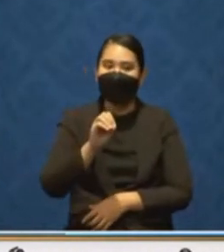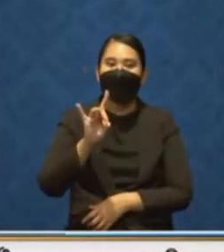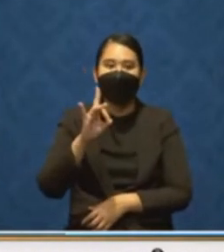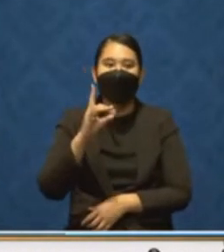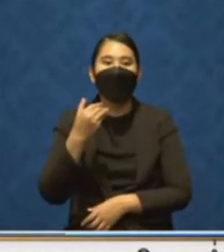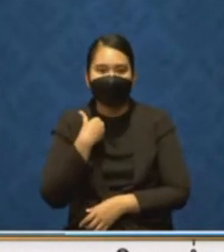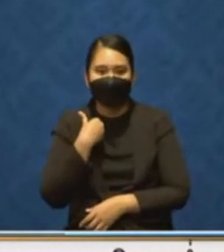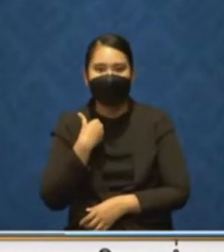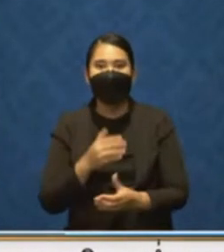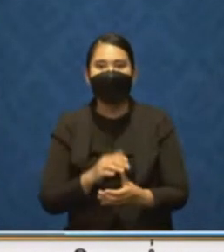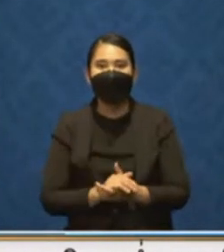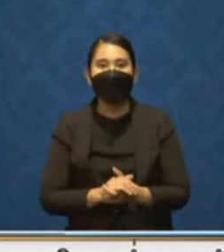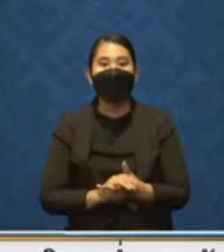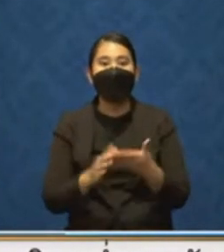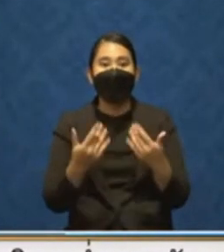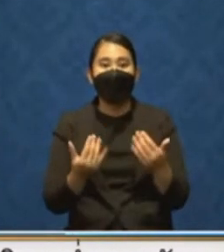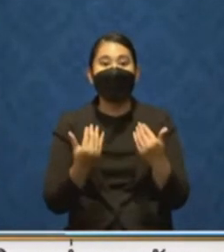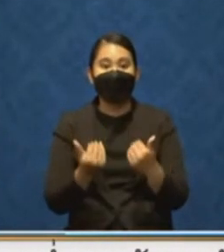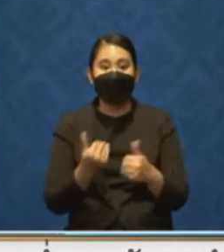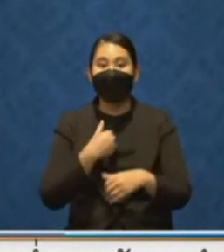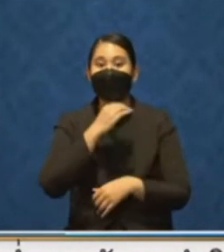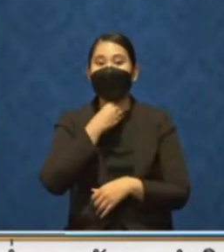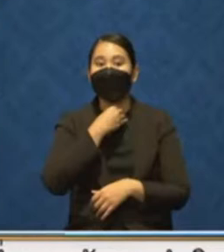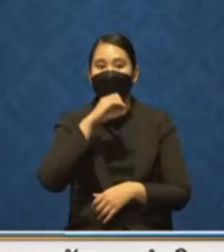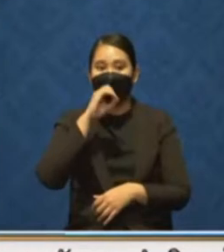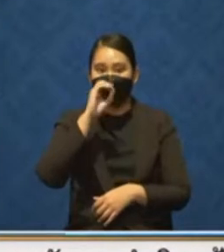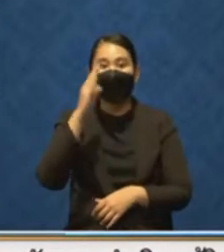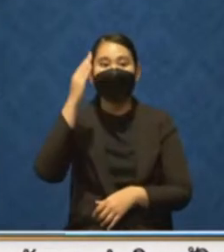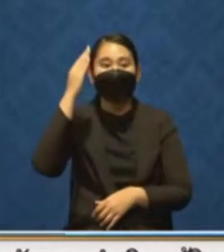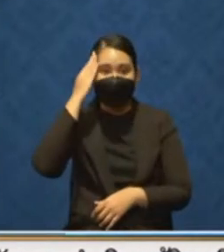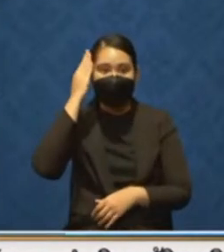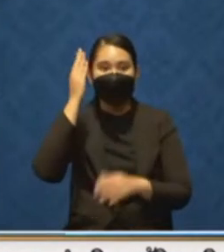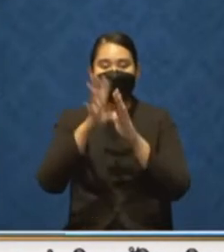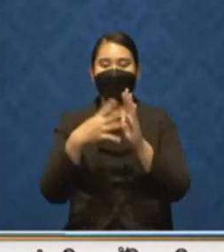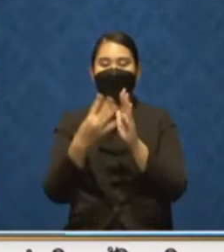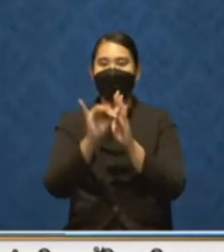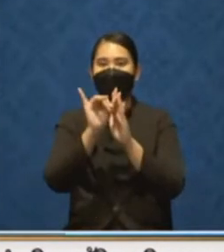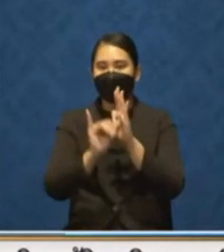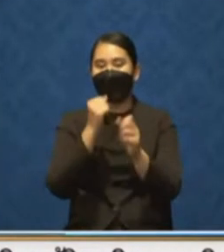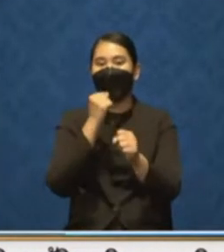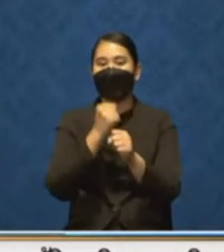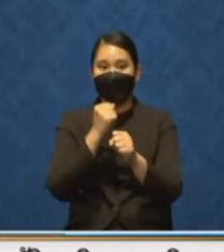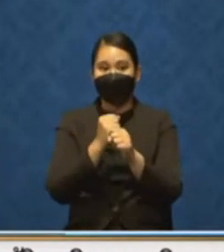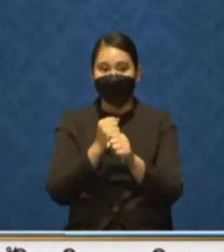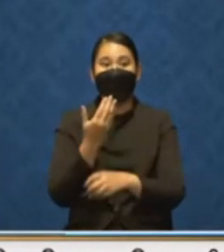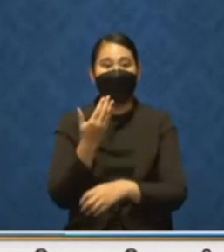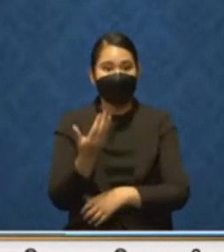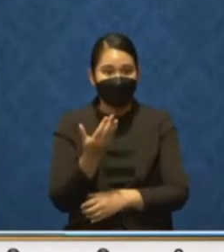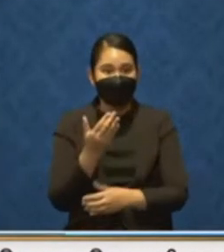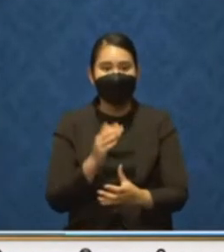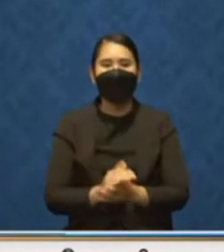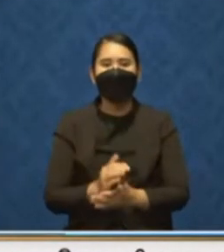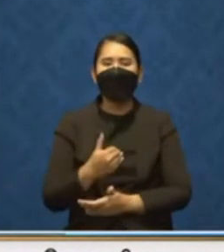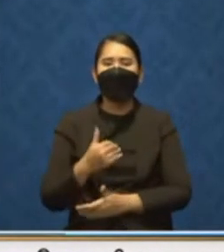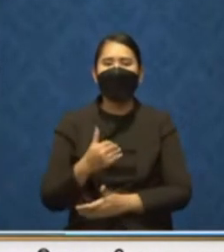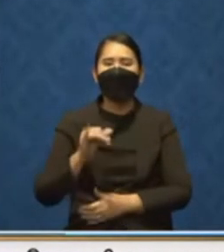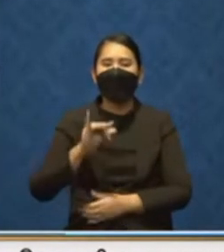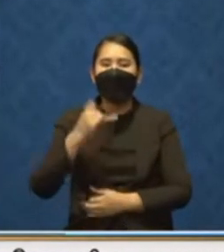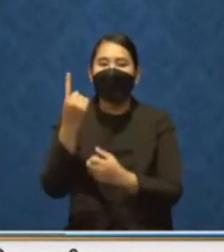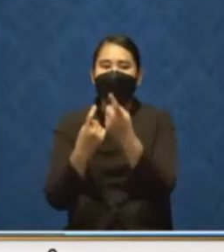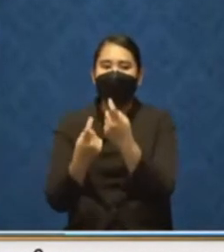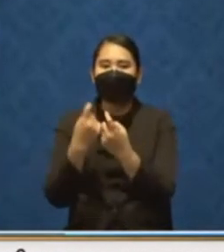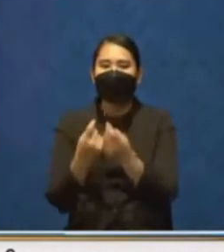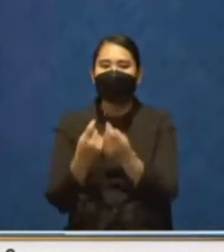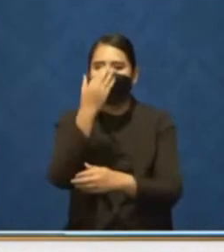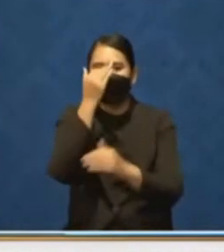นี่ก็คือสิ่งที่ขออนุญาตเรียนว่าเป็นนโยบายที่ต้องเดินหน้าไปตามนี้ท่านอาจจะถามว่าและทำไม